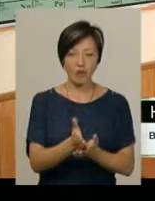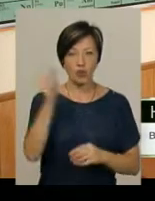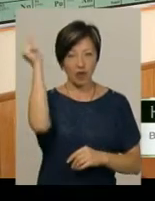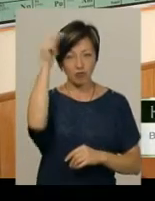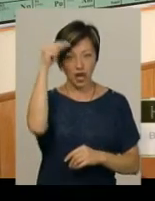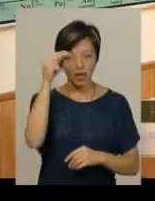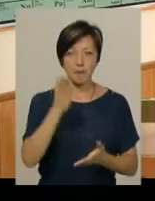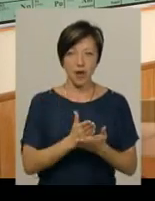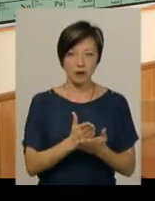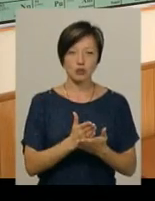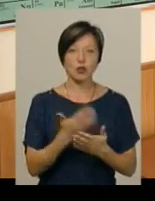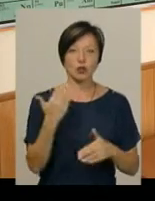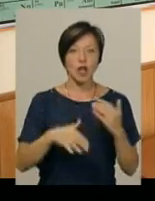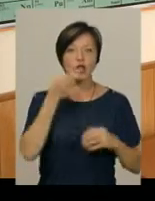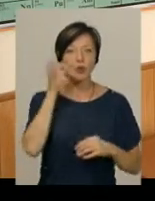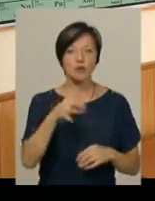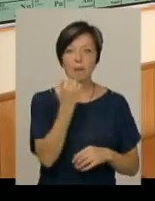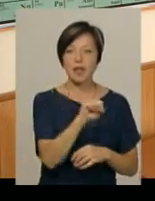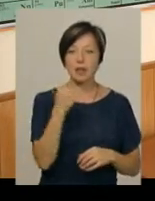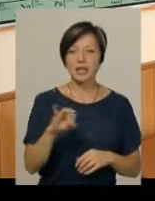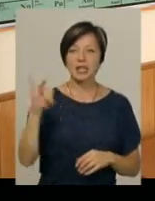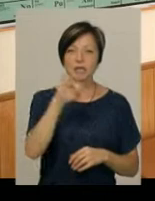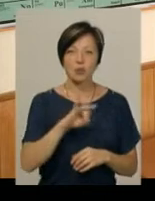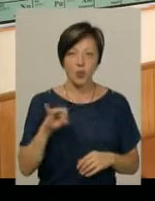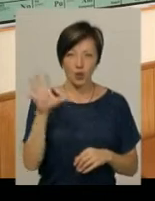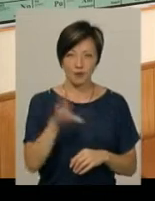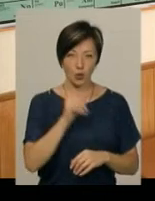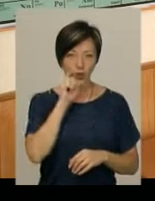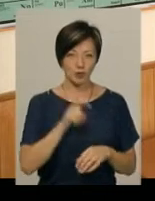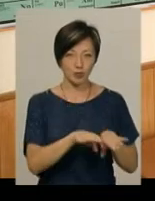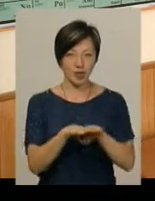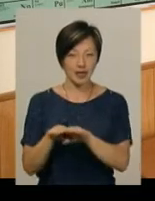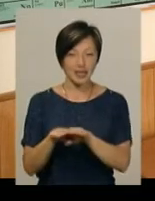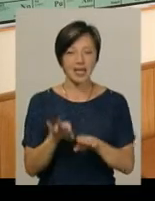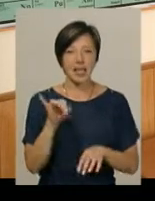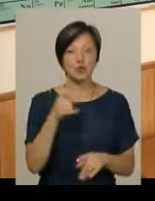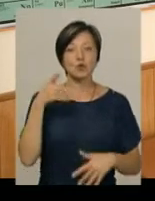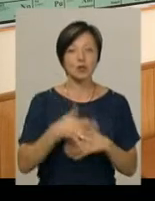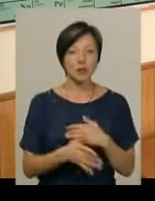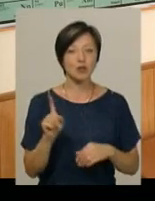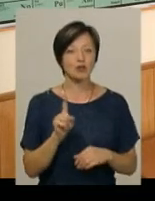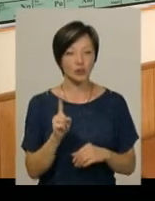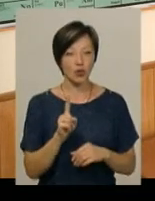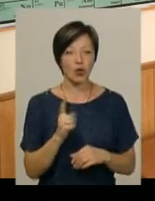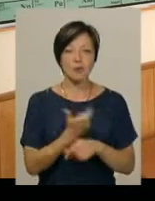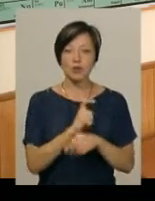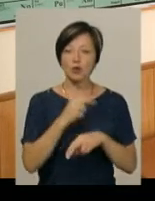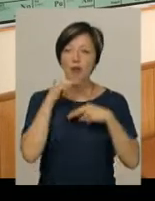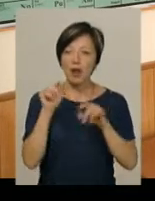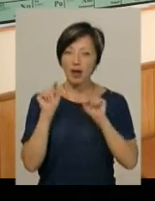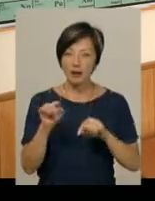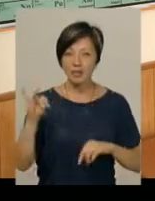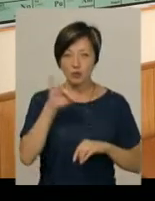навчання, маючи за плечима перемоги з історії на всеукраїнському рівні. І зрозуміло, що він більше уваги